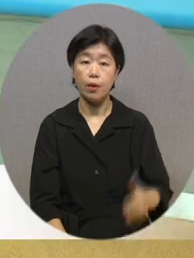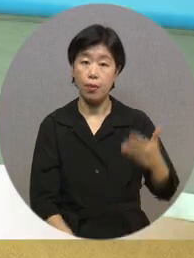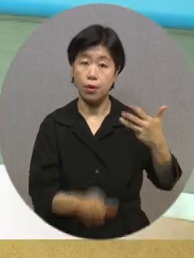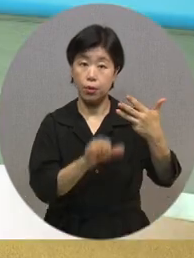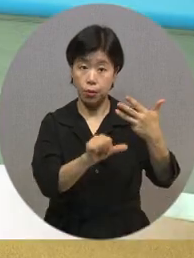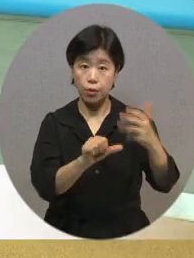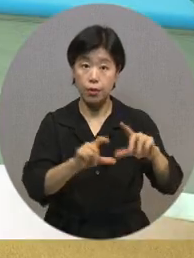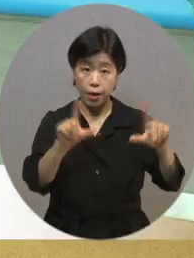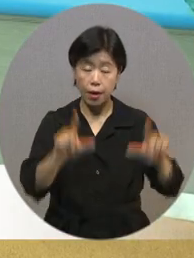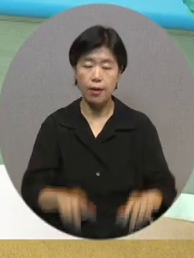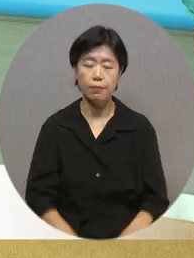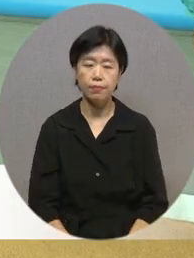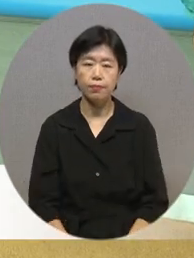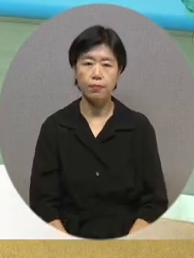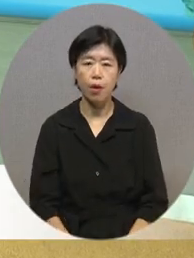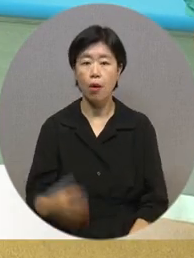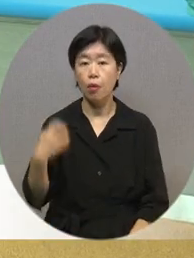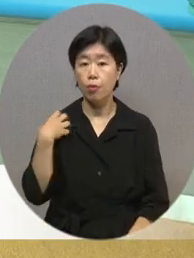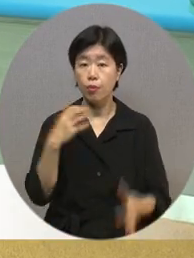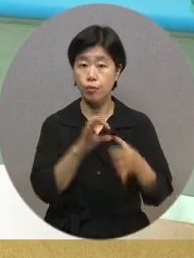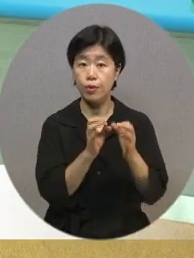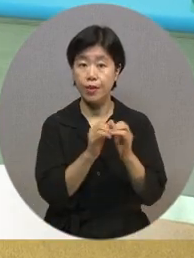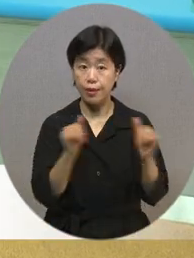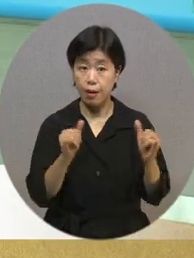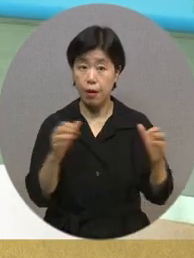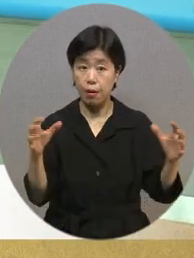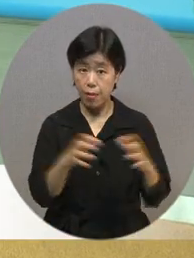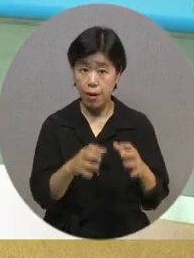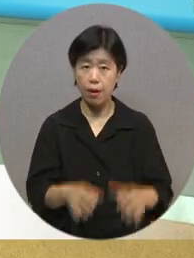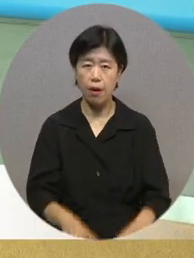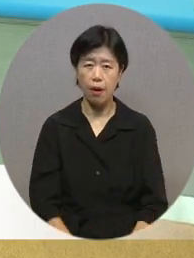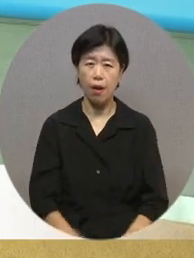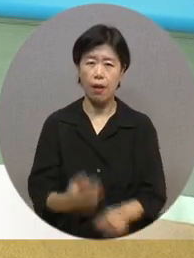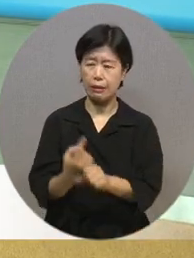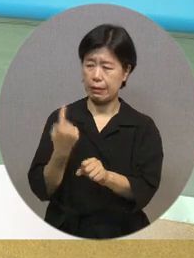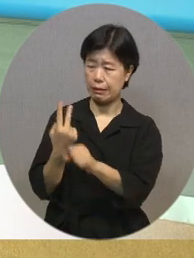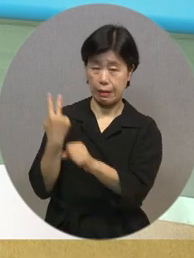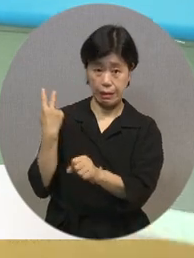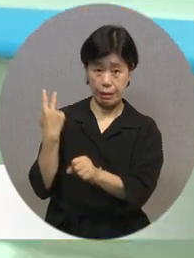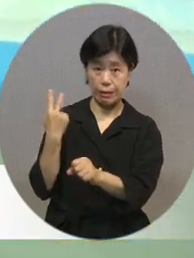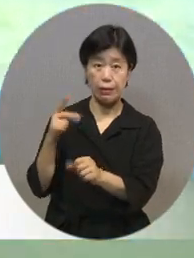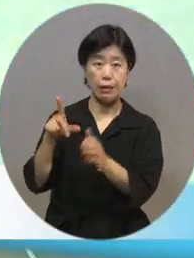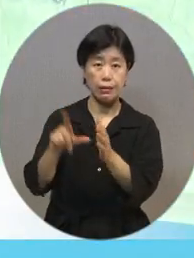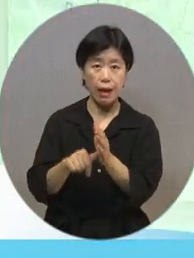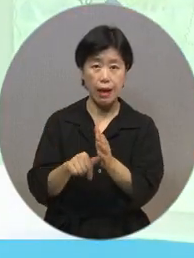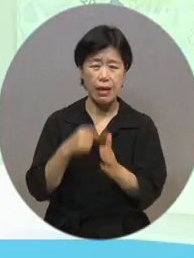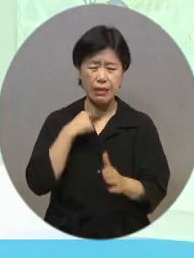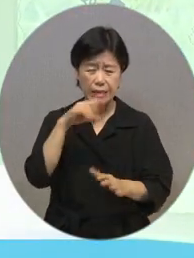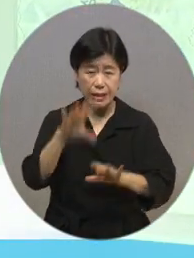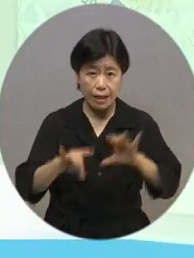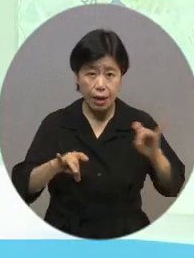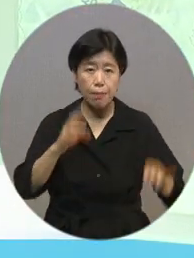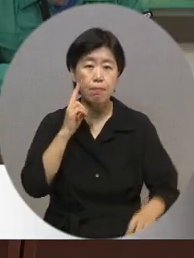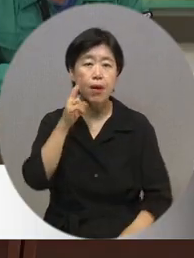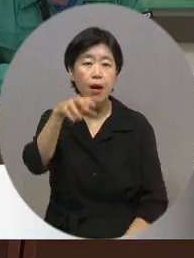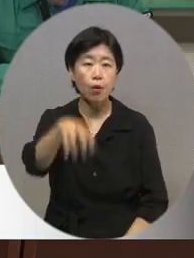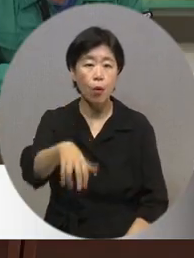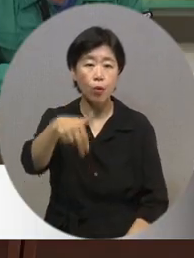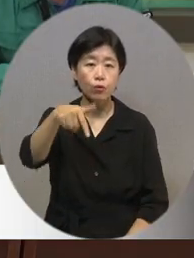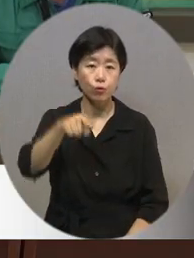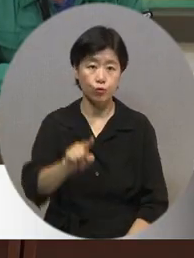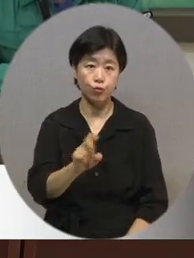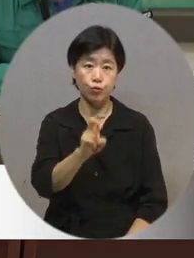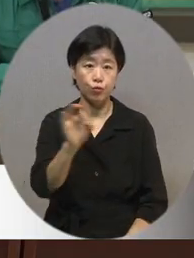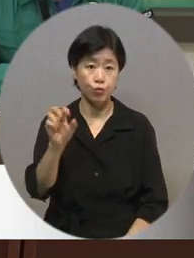김완섭 환경부 장관과 재작년 극한 가뭄으로 역대 최저 저수율을 기록한 주암댐에 방문해